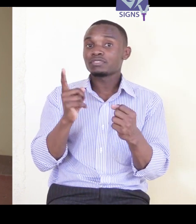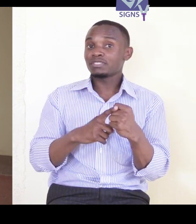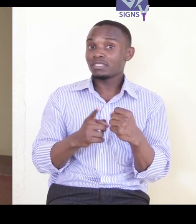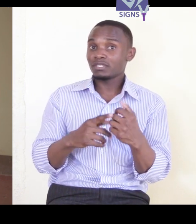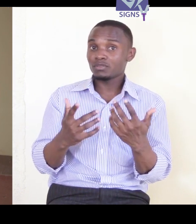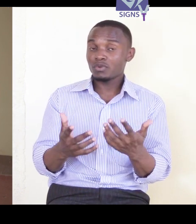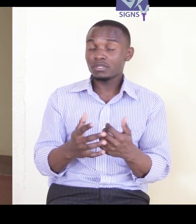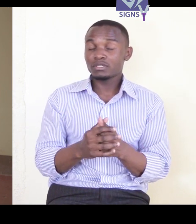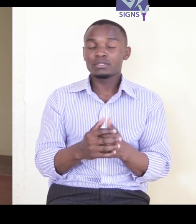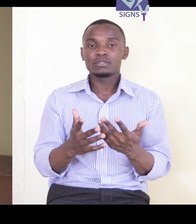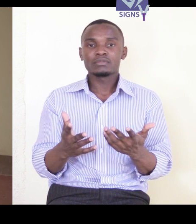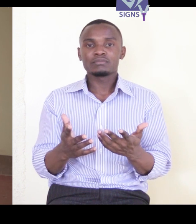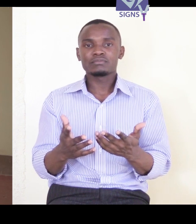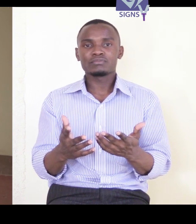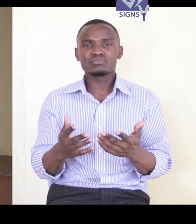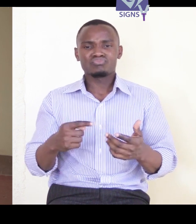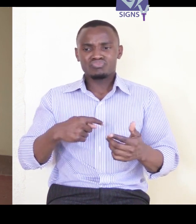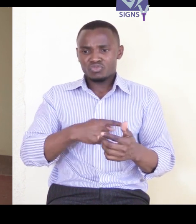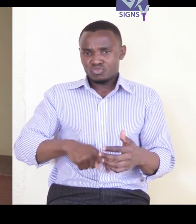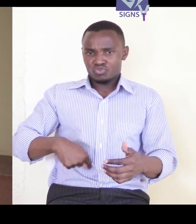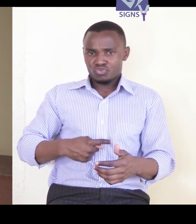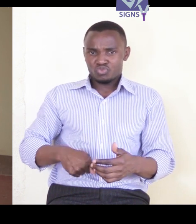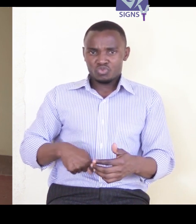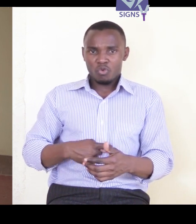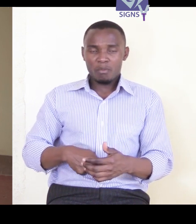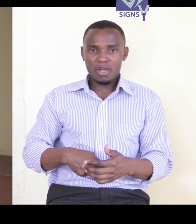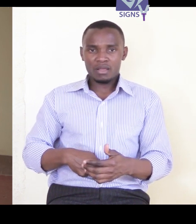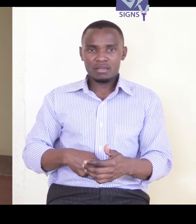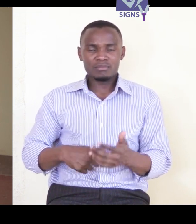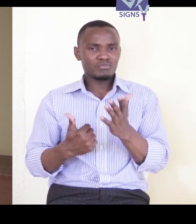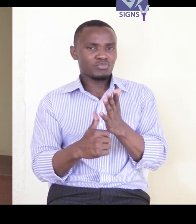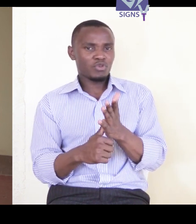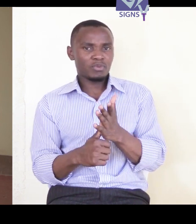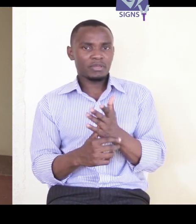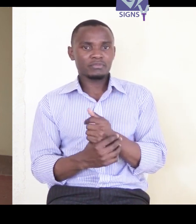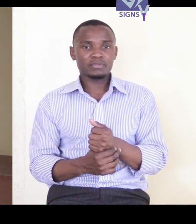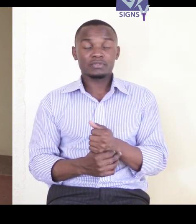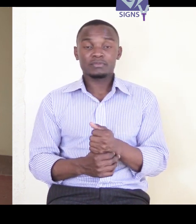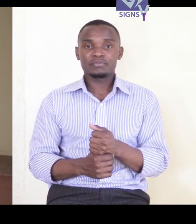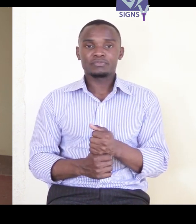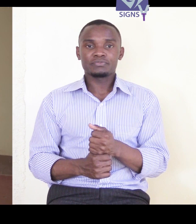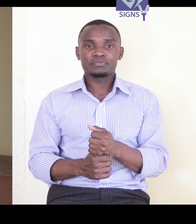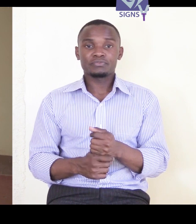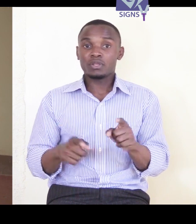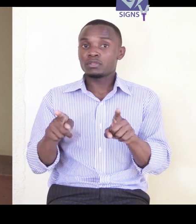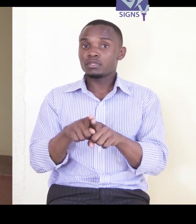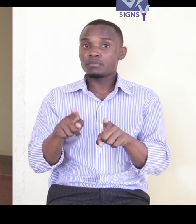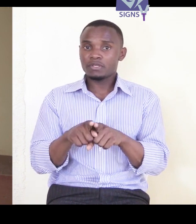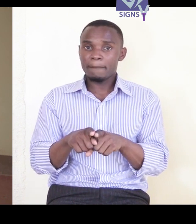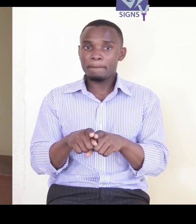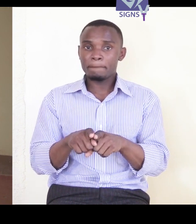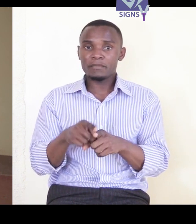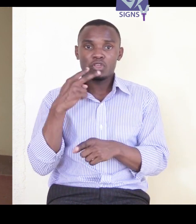stomach upsets. Pia tuna massage na tumbo linaweza kupona. Kama vile